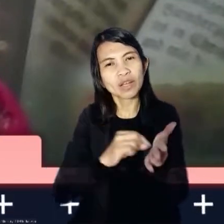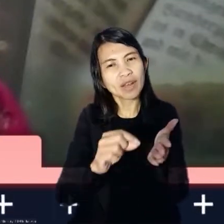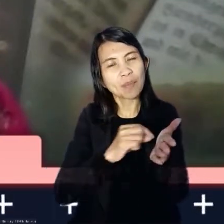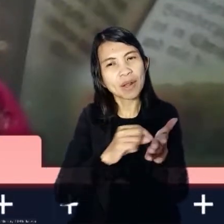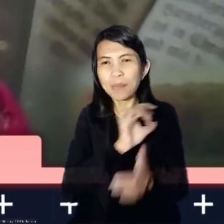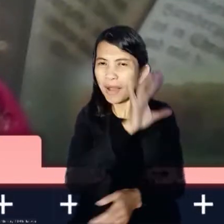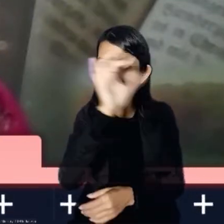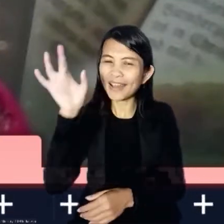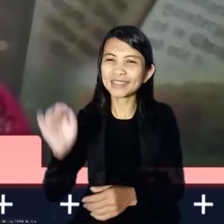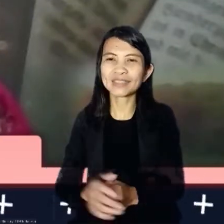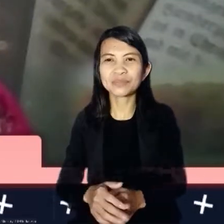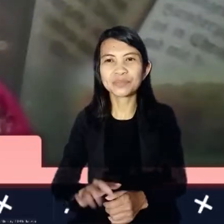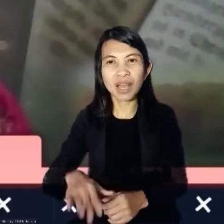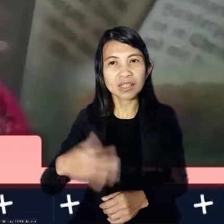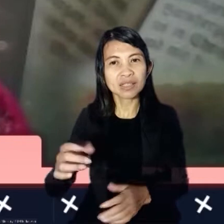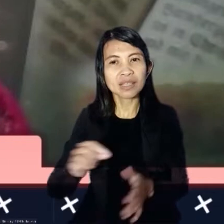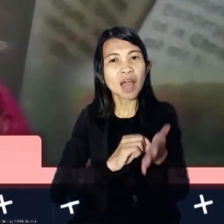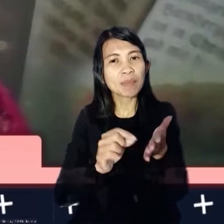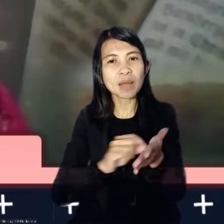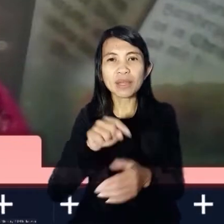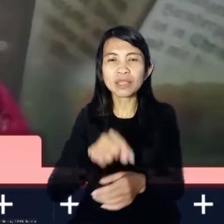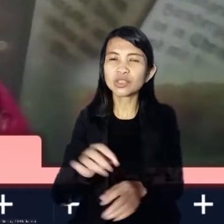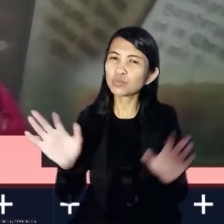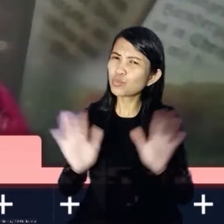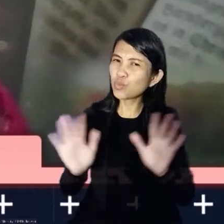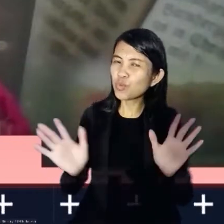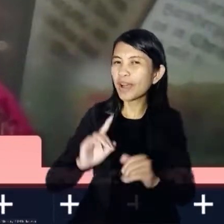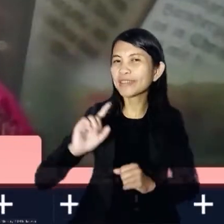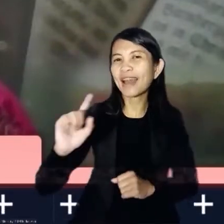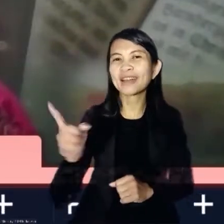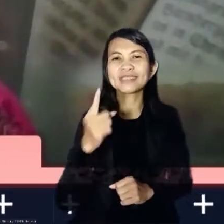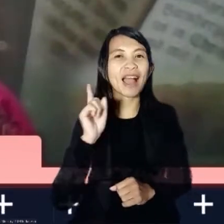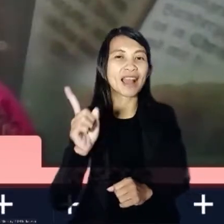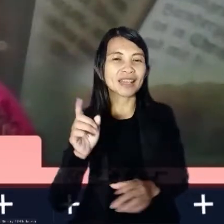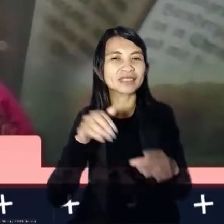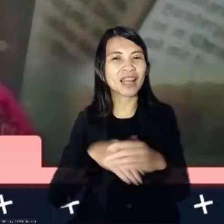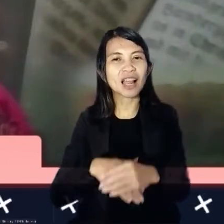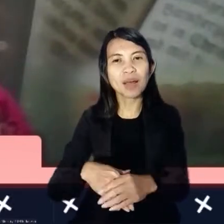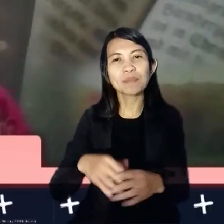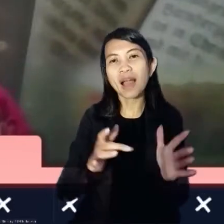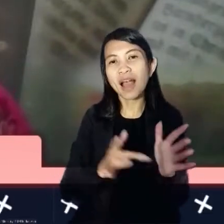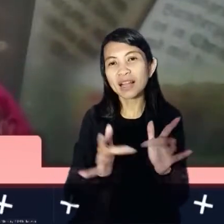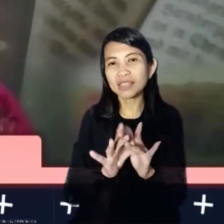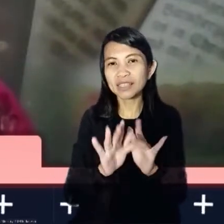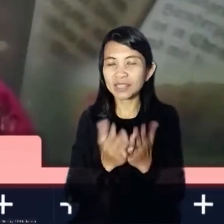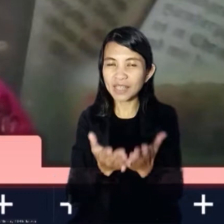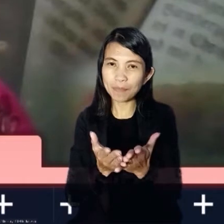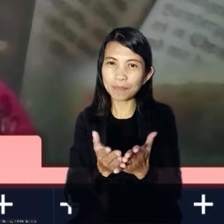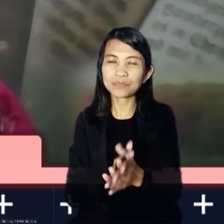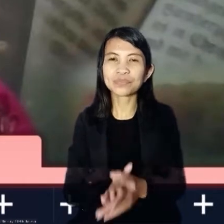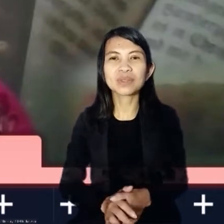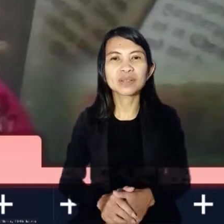ini bukan hanya ada di dalam alkitab nama-nama tempatnya pun nama-nama orang